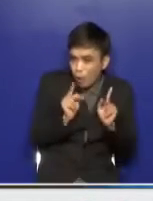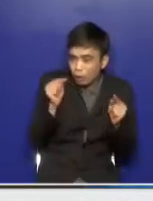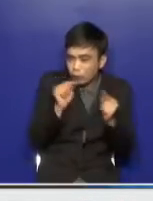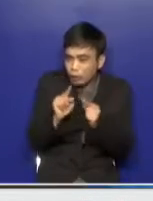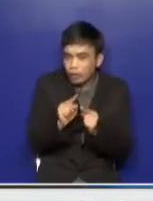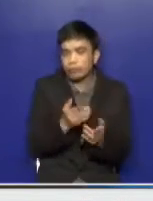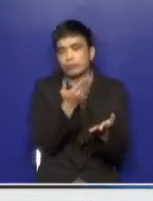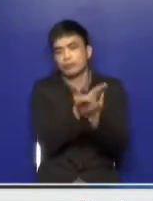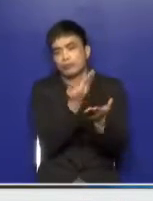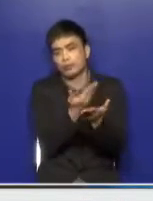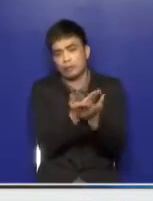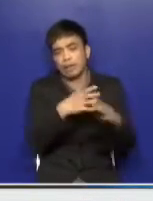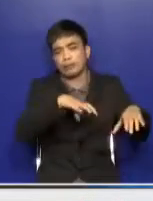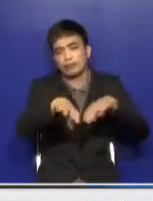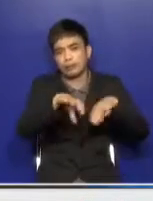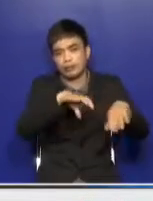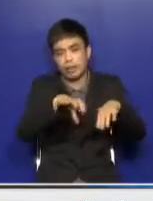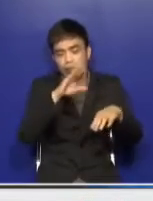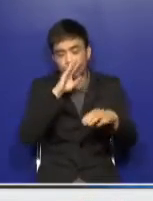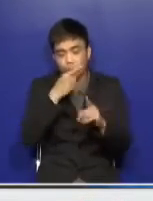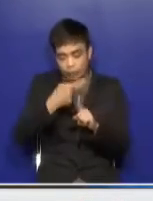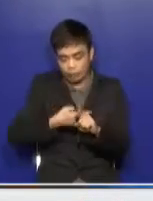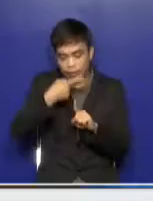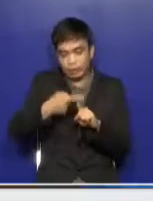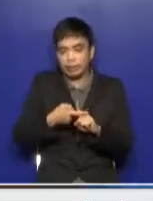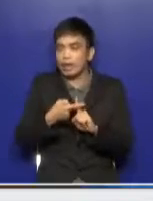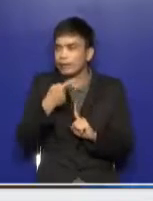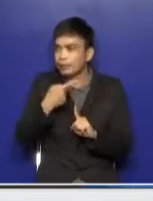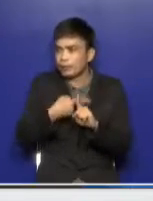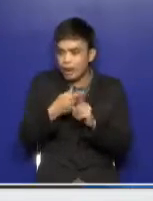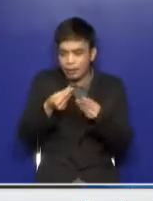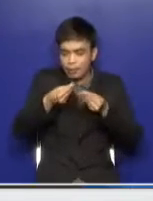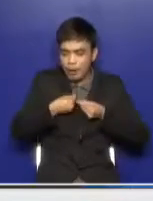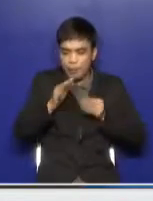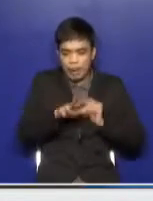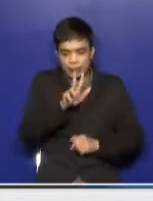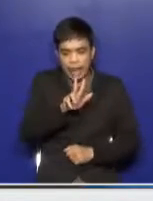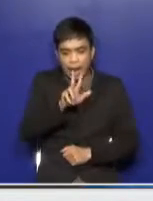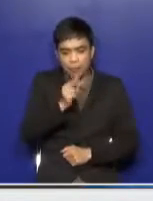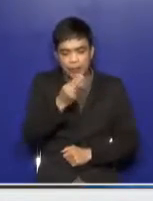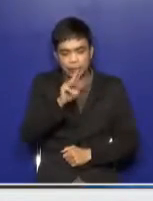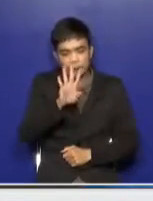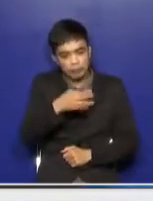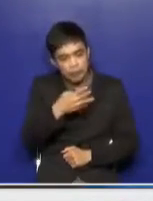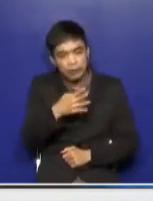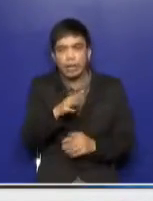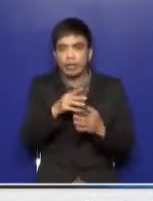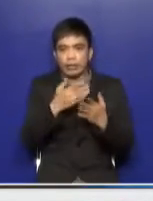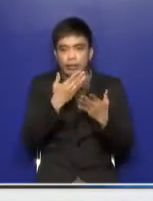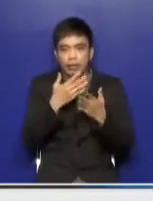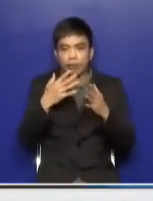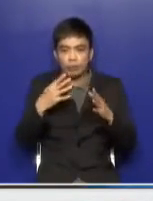เรื่องที่ว่าเขาได้เงินเดือนคนหนึ่งสามสี่หมื่นแต่พอมาถูกหักทีโตมาเป็นแสนสองแสนบาง